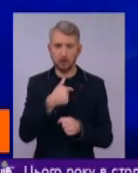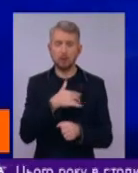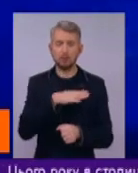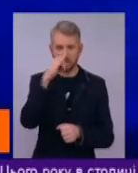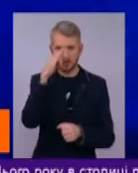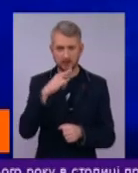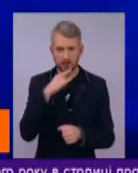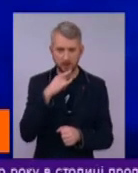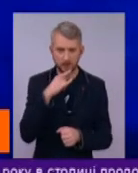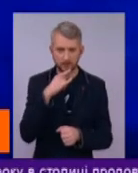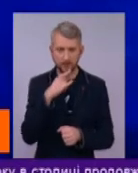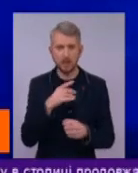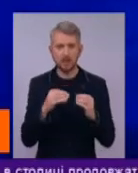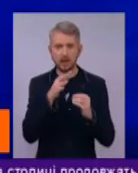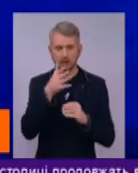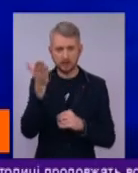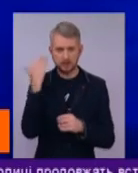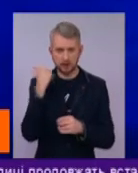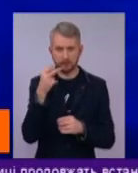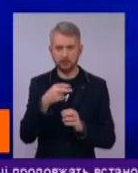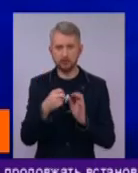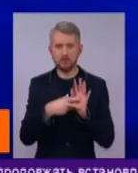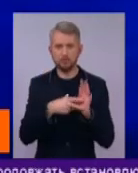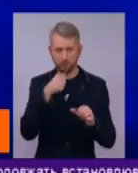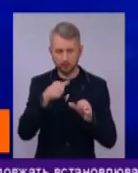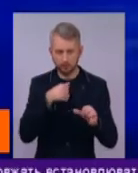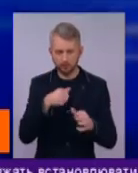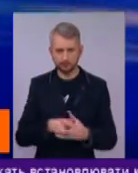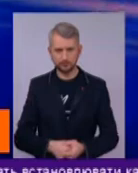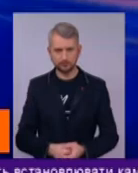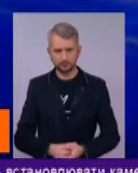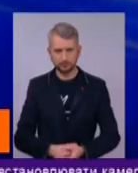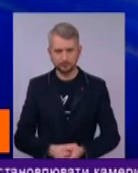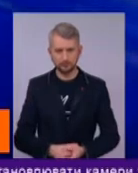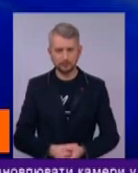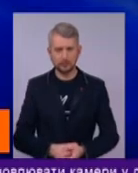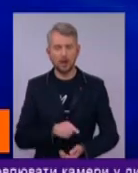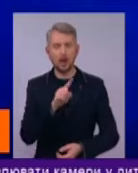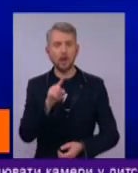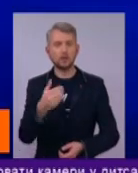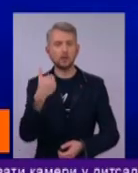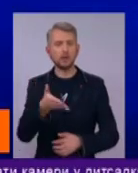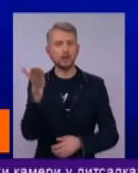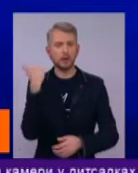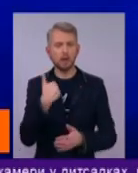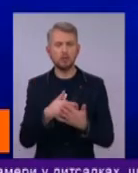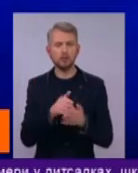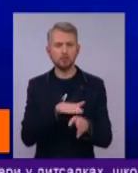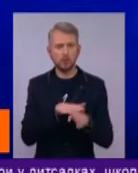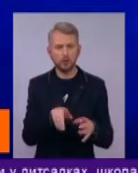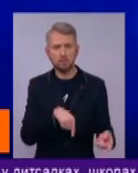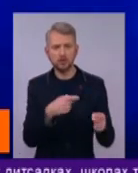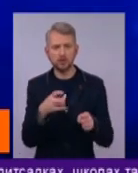Казахстане 10 лет назад, в 2007 году. Они уже тогда почти полностью перешли